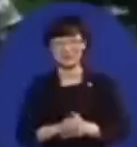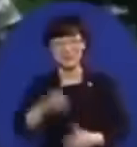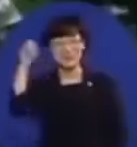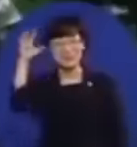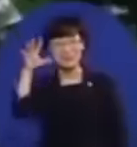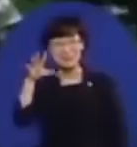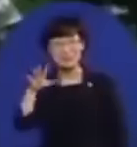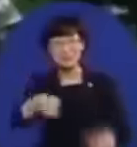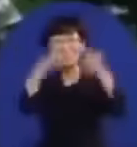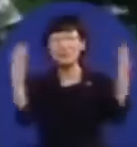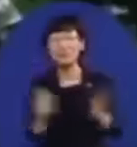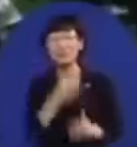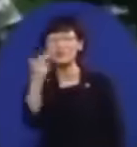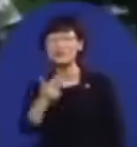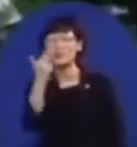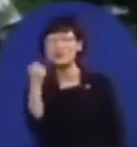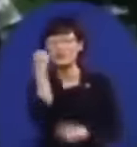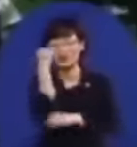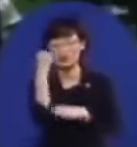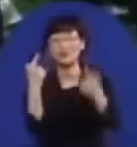빛이 모든 생명의 근원입니다.